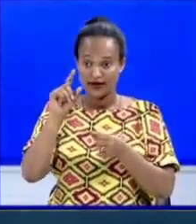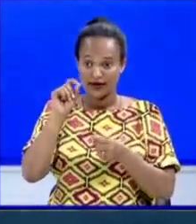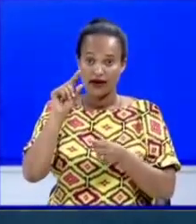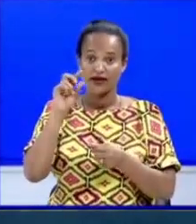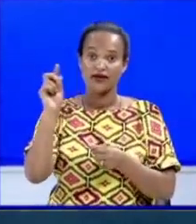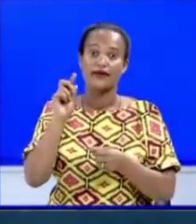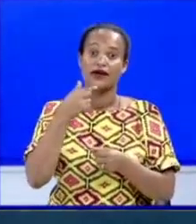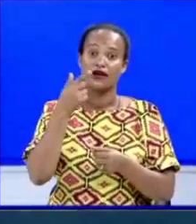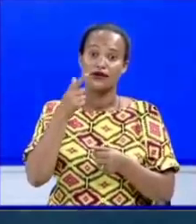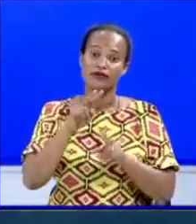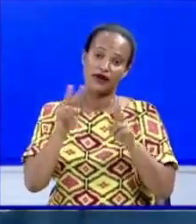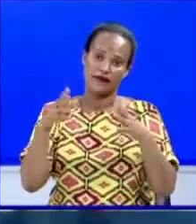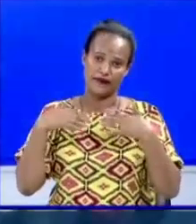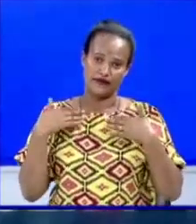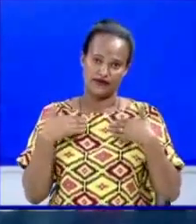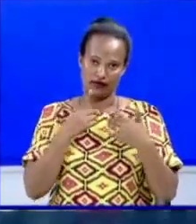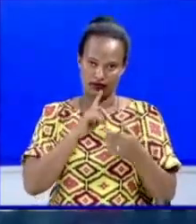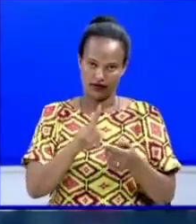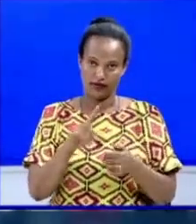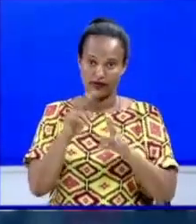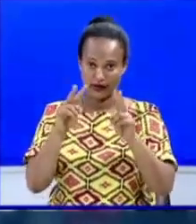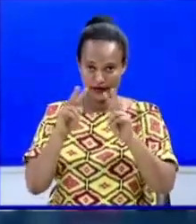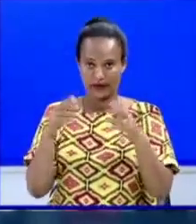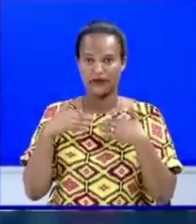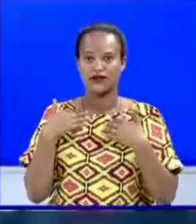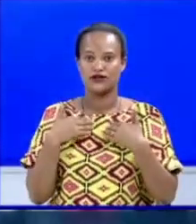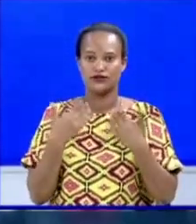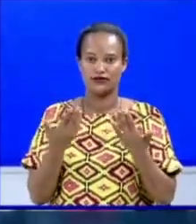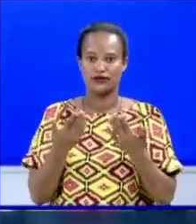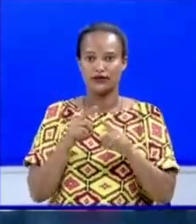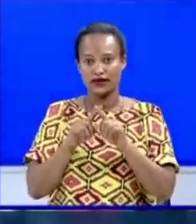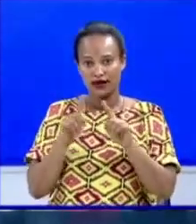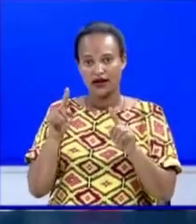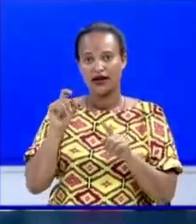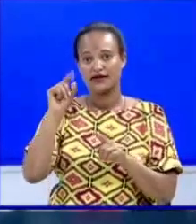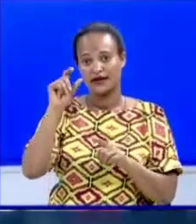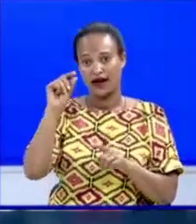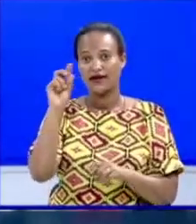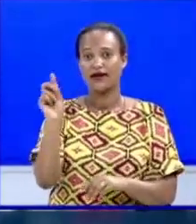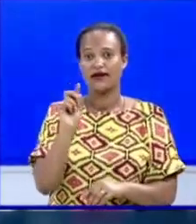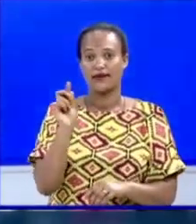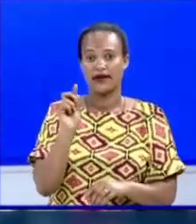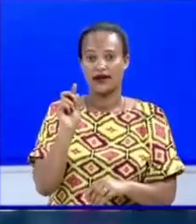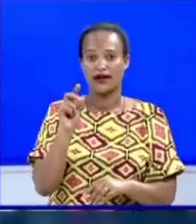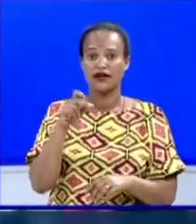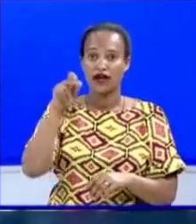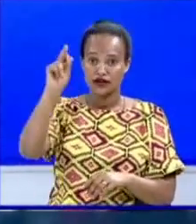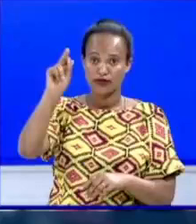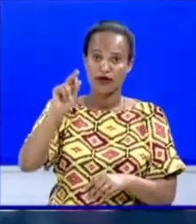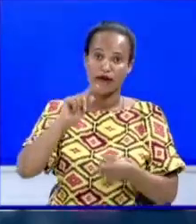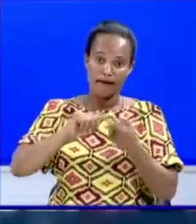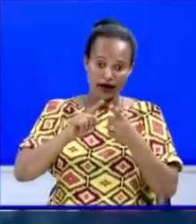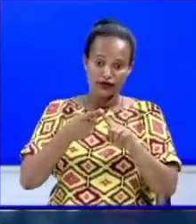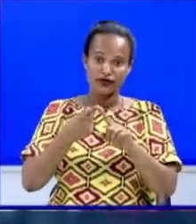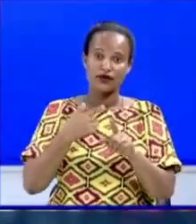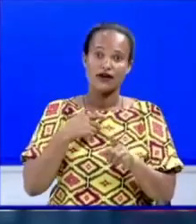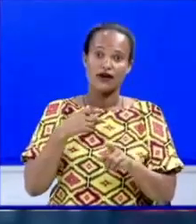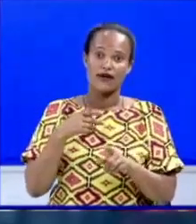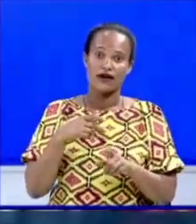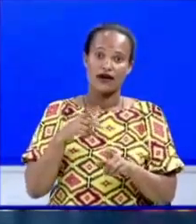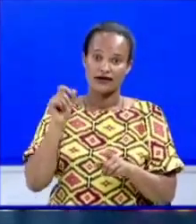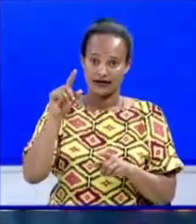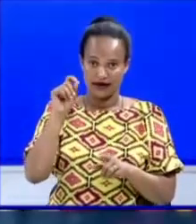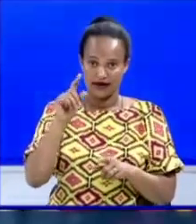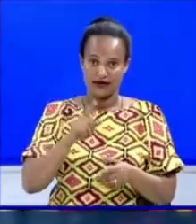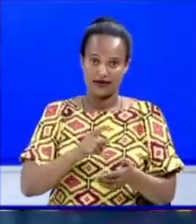ኢሎም ብጣዕሚ እያ ኣነ ደስተኛ። ብጣዕሚ ደስ ኢሉኒ። በተለይ 11 ቀበሌ ዳስፖራ ማሓዝተይ ዘለዋ 11